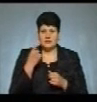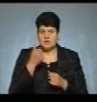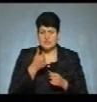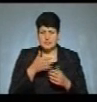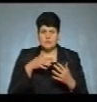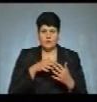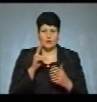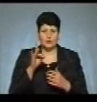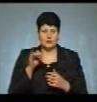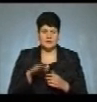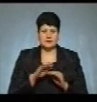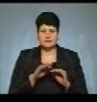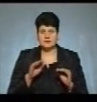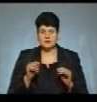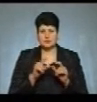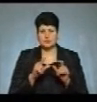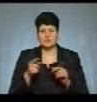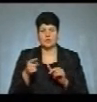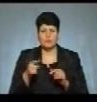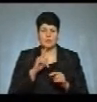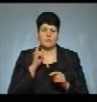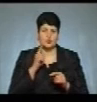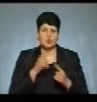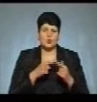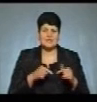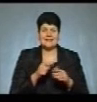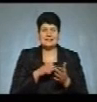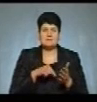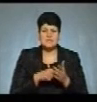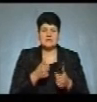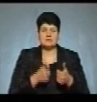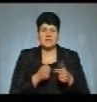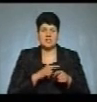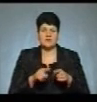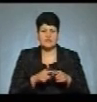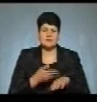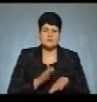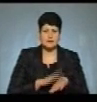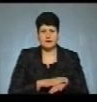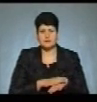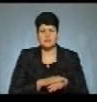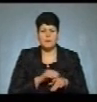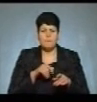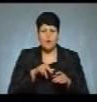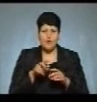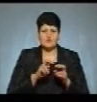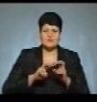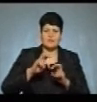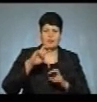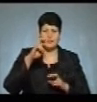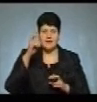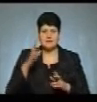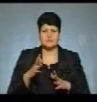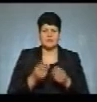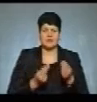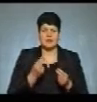класів шкіл Тернополя та учасники молодіжних організацій міста змагались на швидкість та складність проходження скелелазних трас у пласті і грали